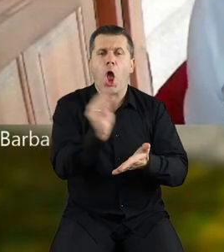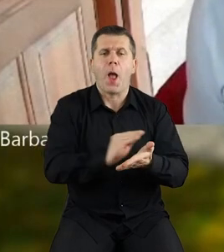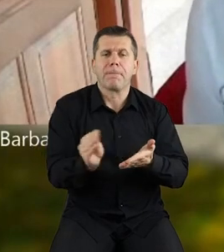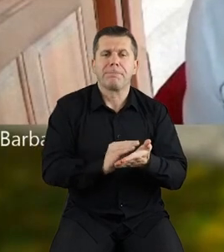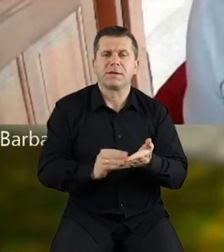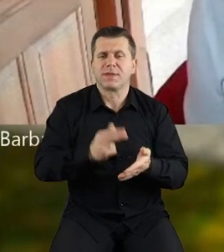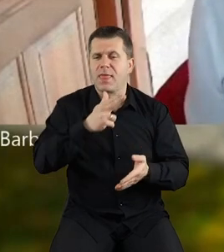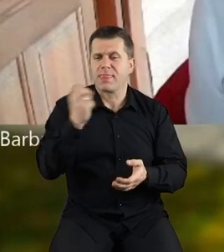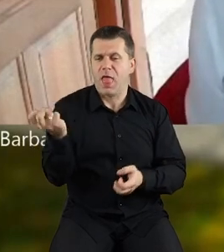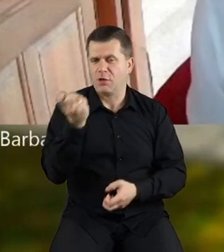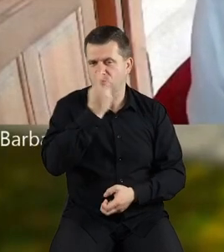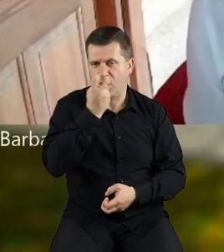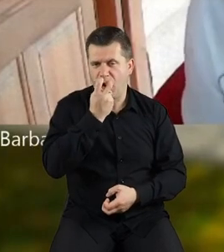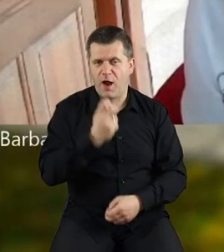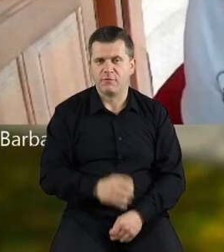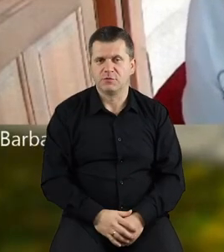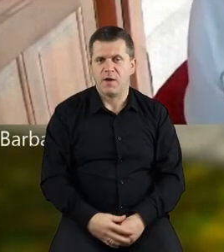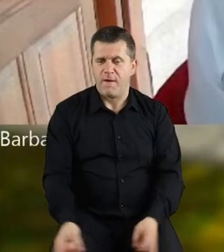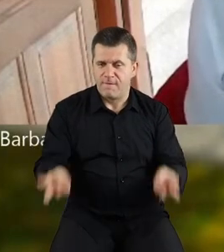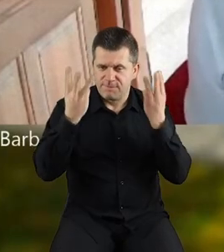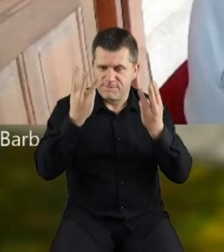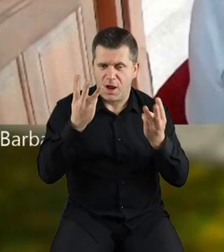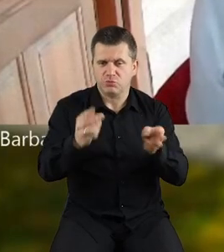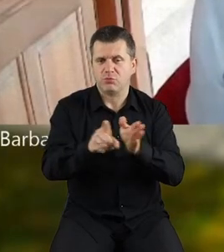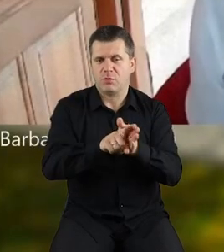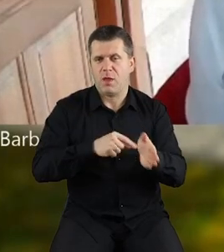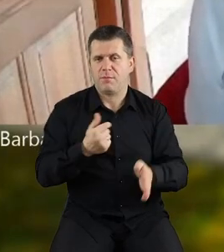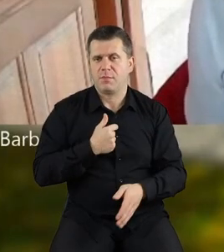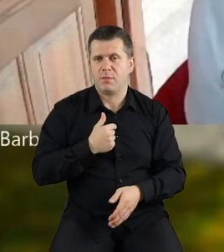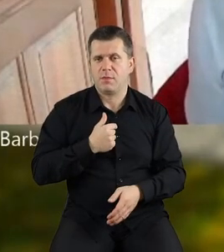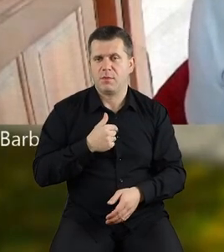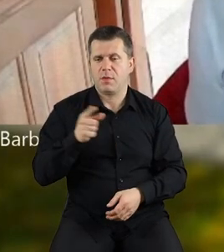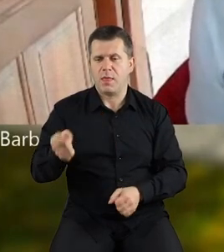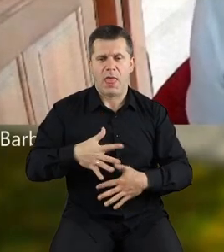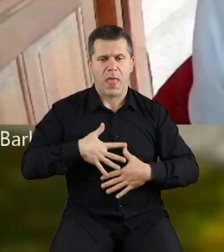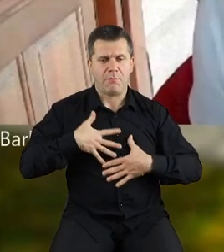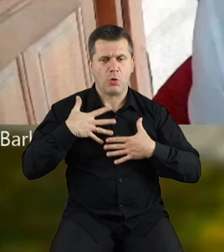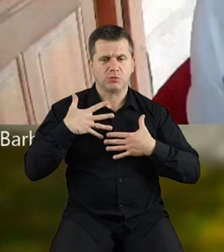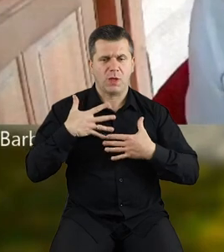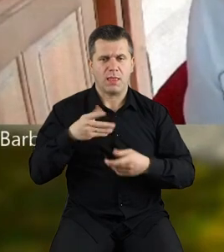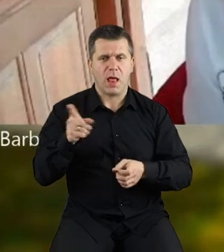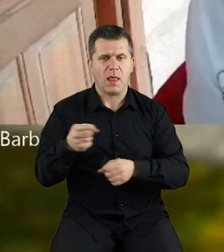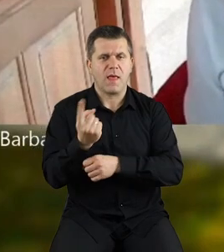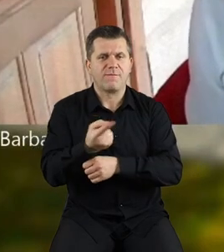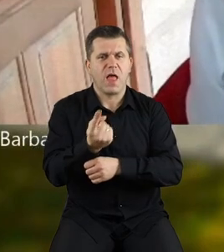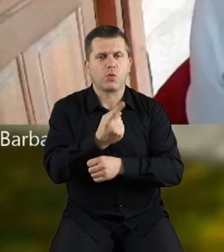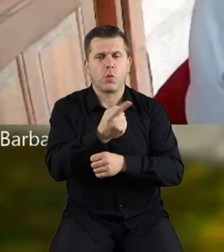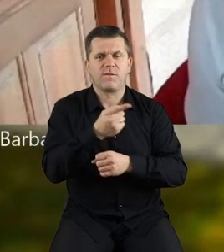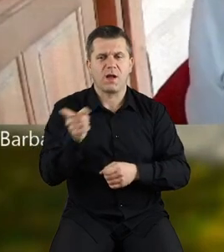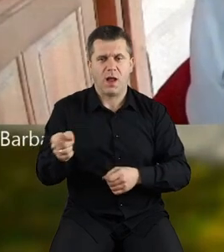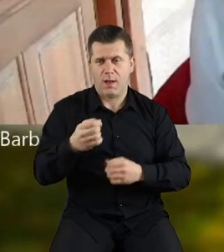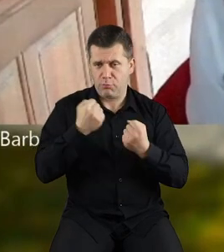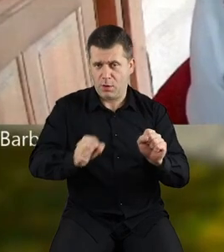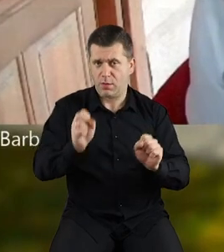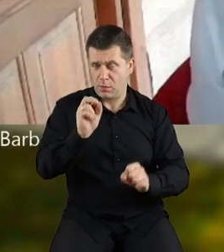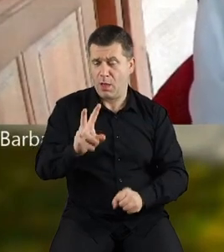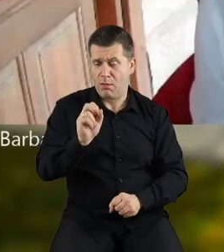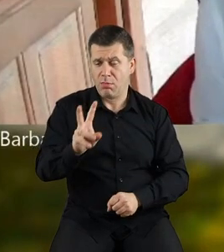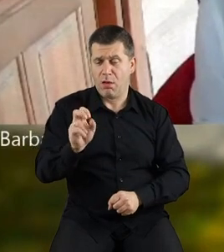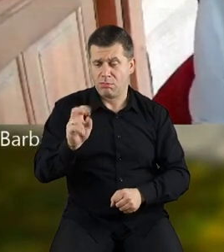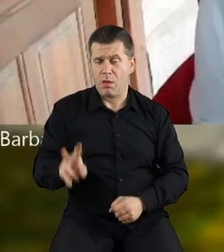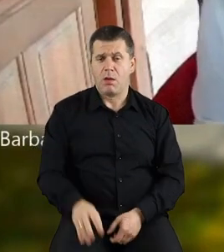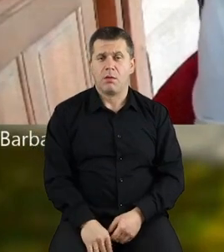Wszystkie opisy właśnie, te najciekawsze i ważne dla mnie. Znaczy ta emocjonalna wędrówka bohaterki?